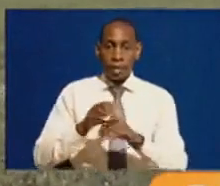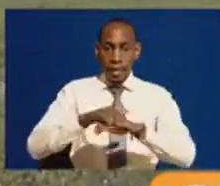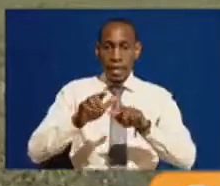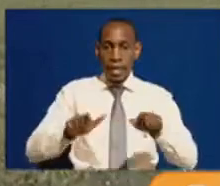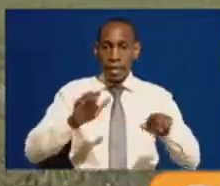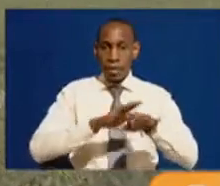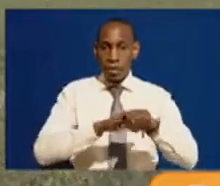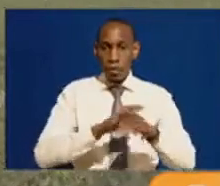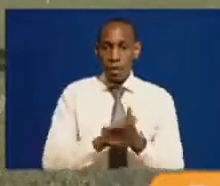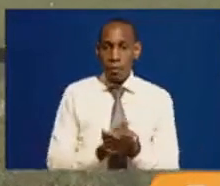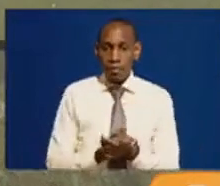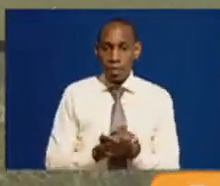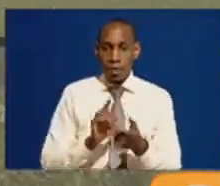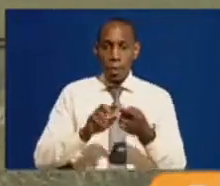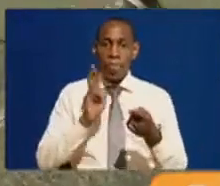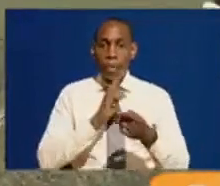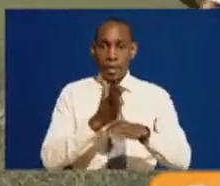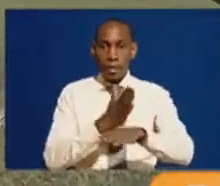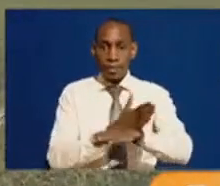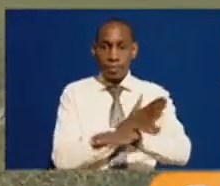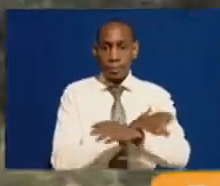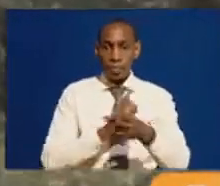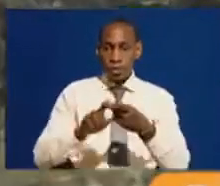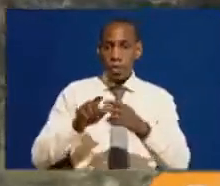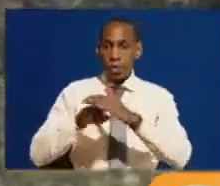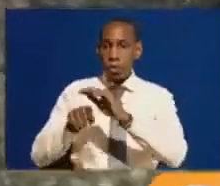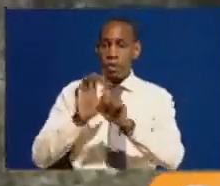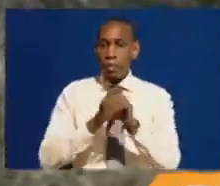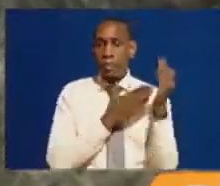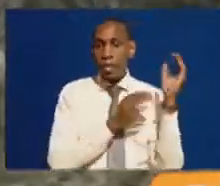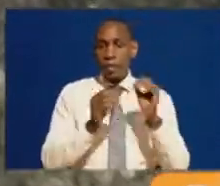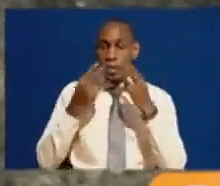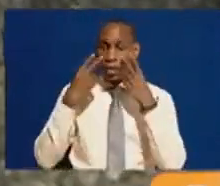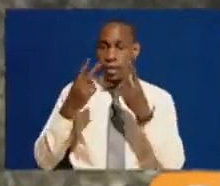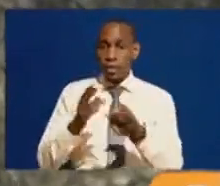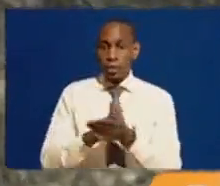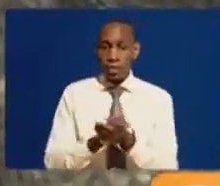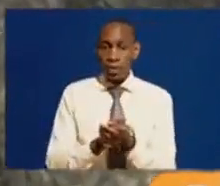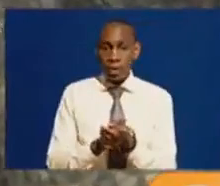risking injuries, there are a lot of unexpected goals which has been witnessed due to